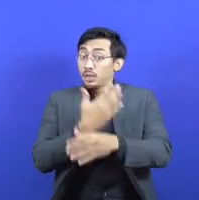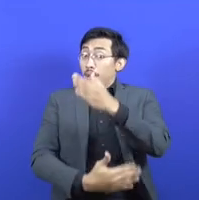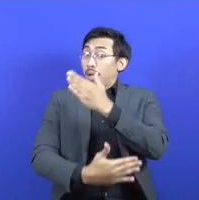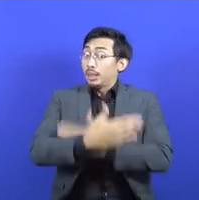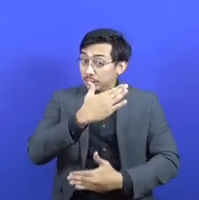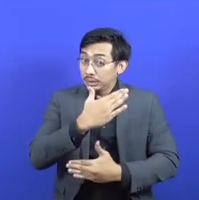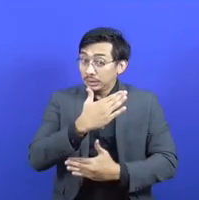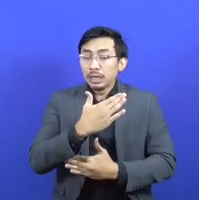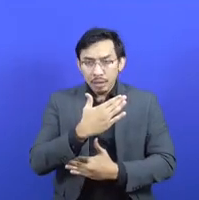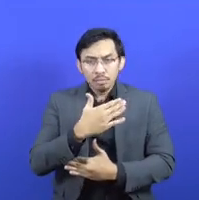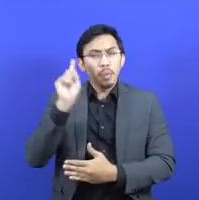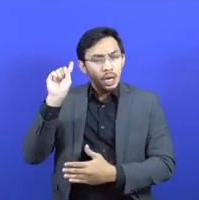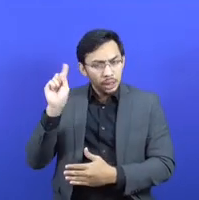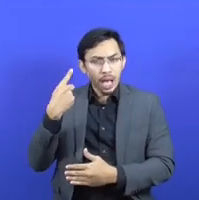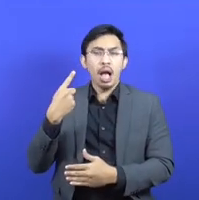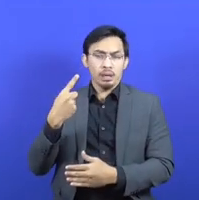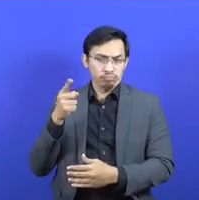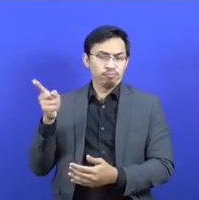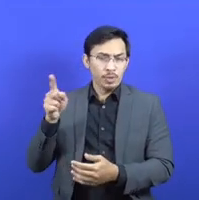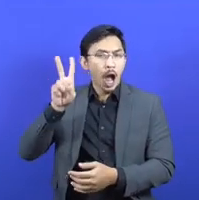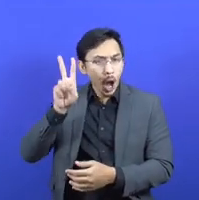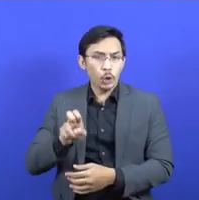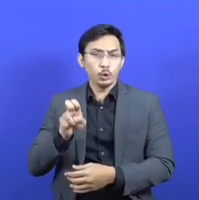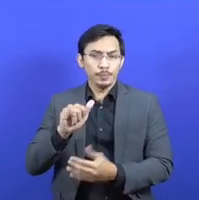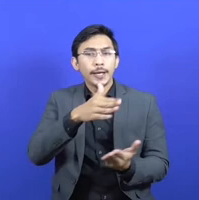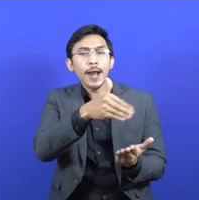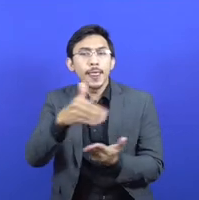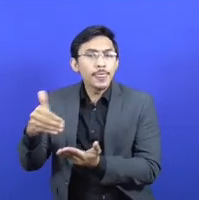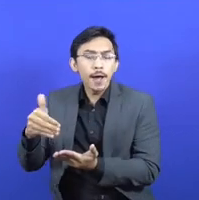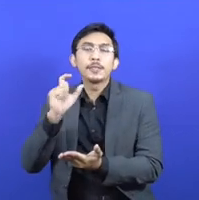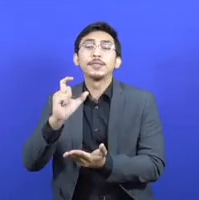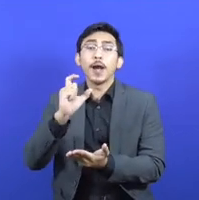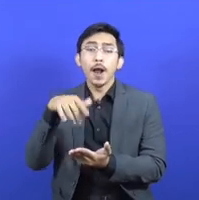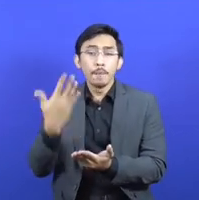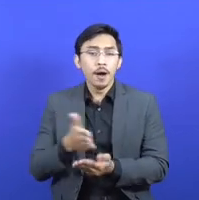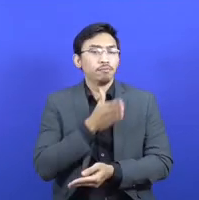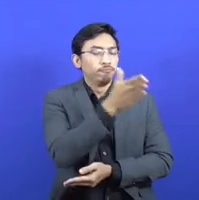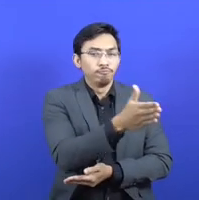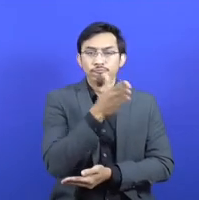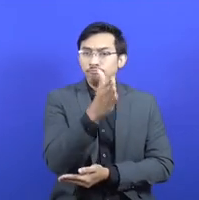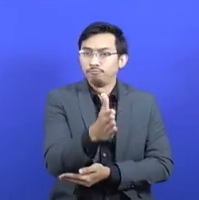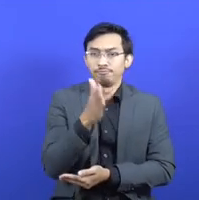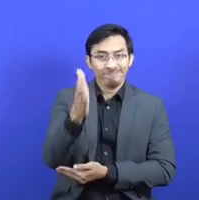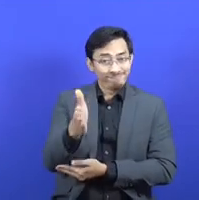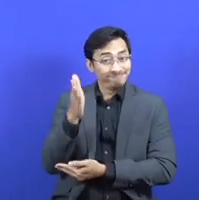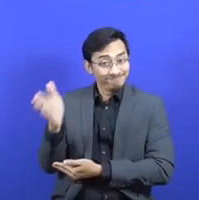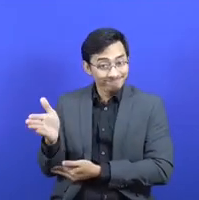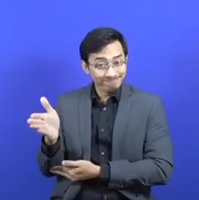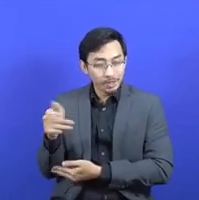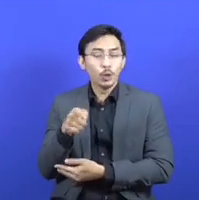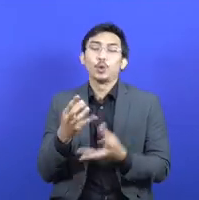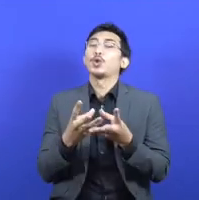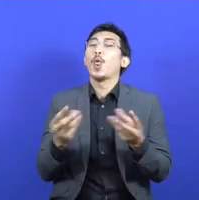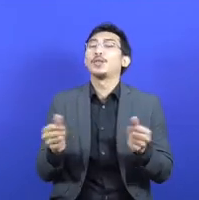itu, untuk penduduk disabilitas, pemerintah juga diharuskan melakukan pendataan dengan cara mendatangi langsung atau menjemput